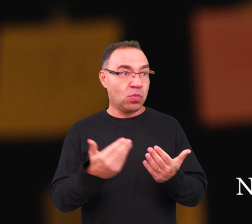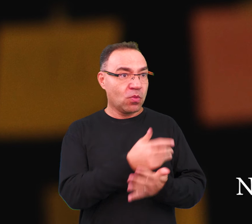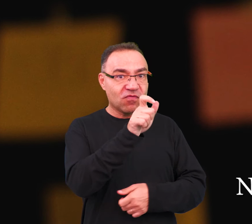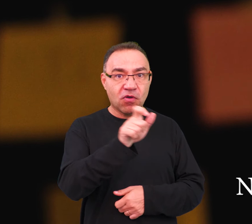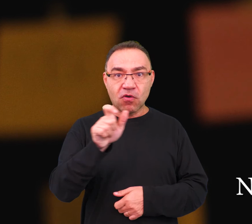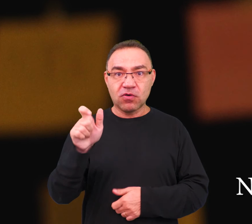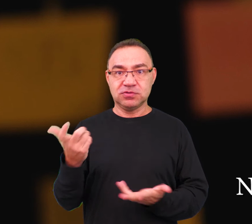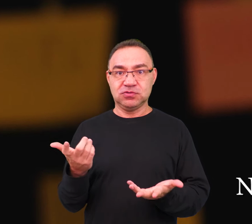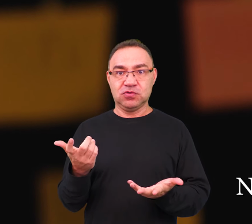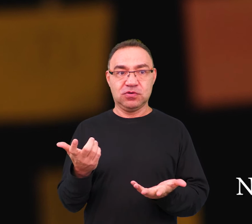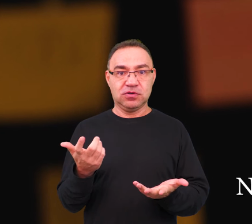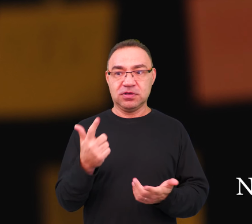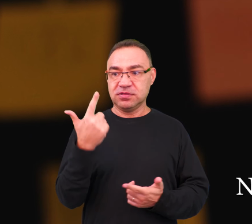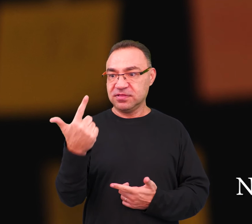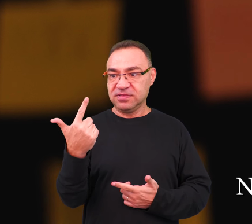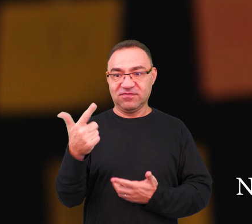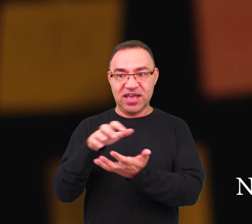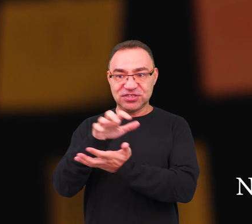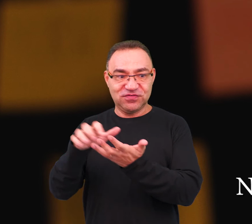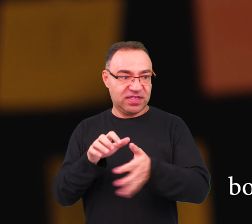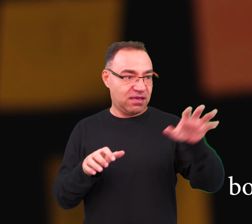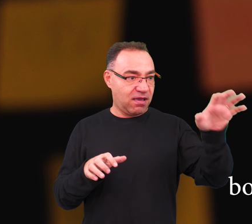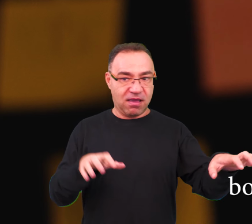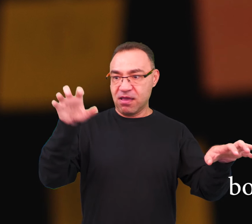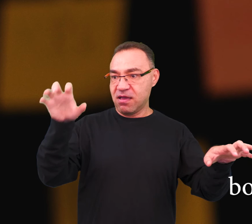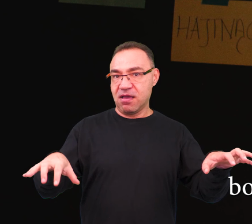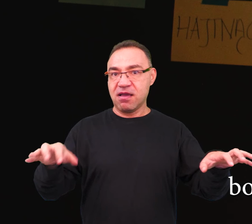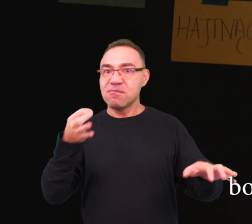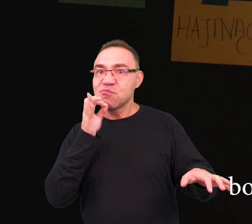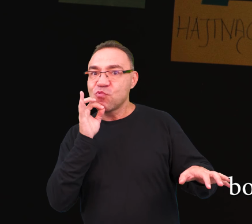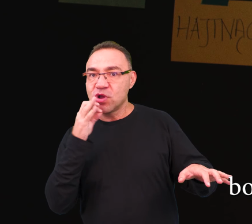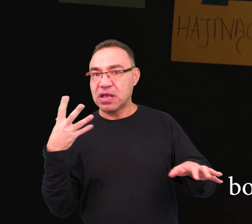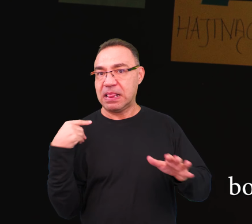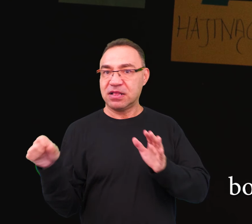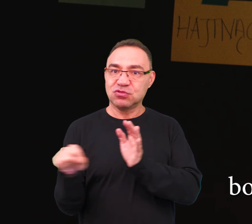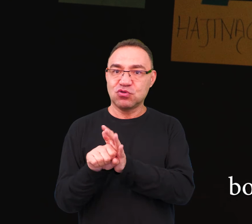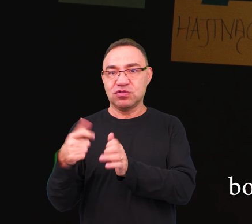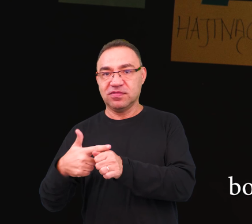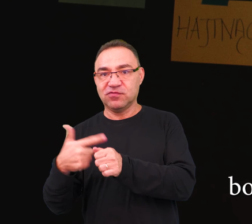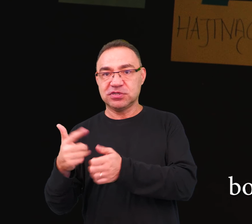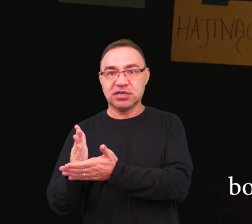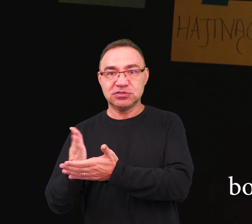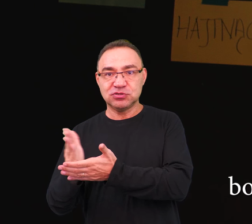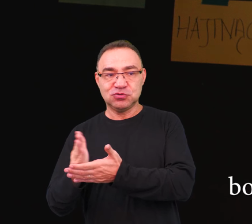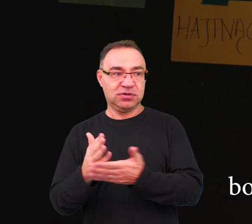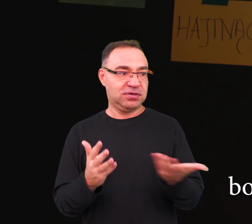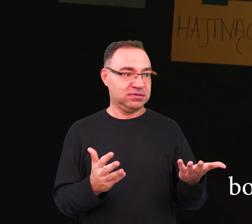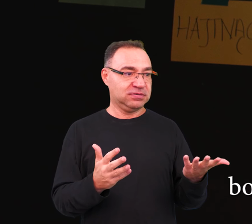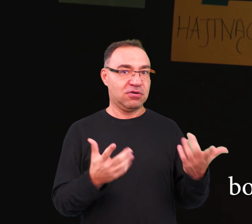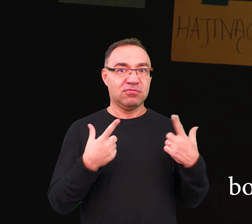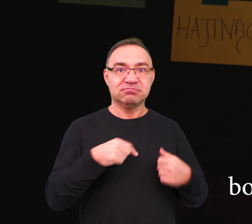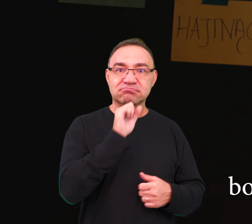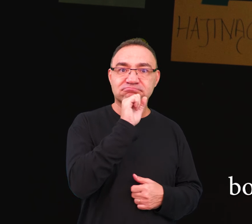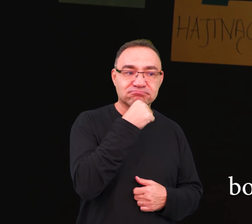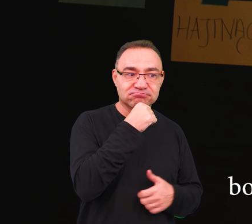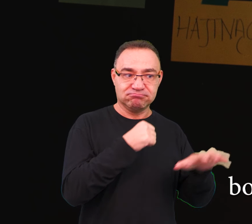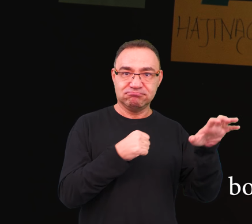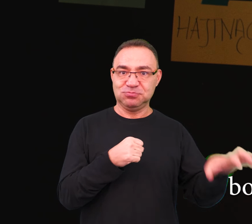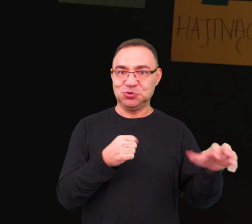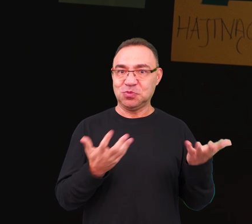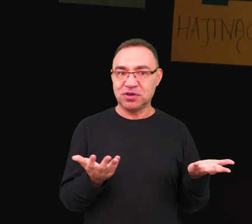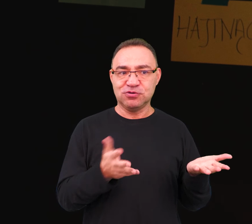Nowe osoby, jeszcze dodatkowo z dwóch różnych światów, bo w końcu mamy młodzież do lat 20, powiedzmy, i mamy właśnie